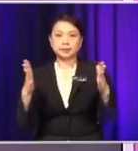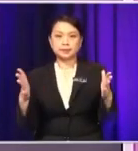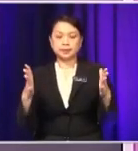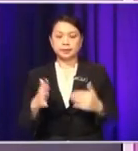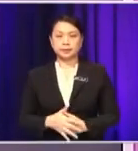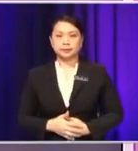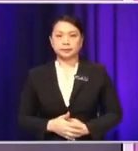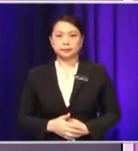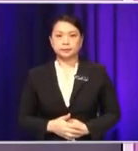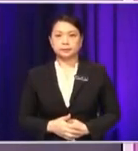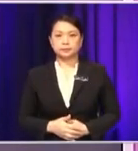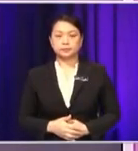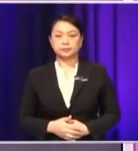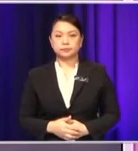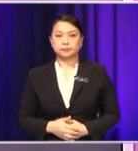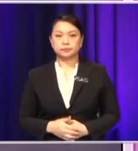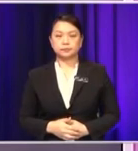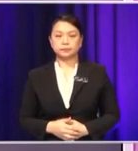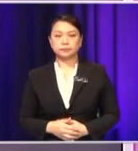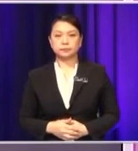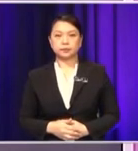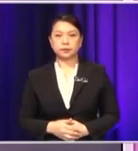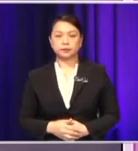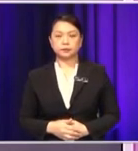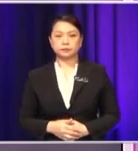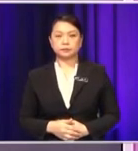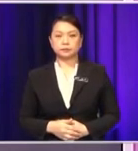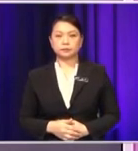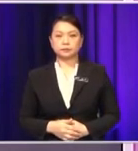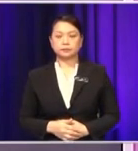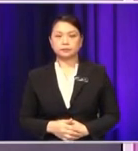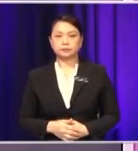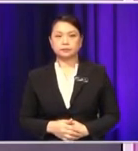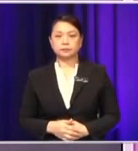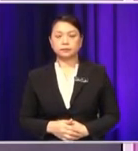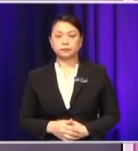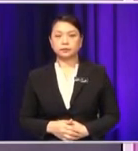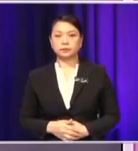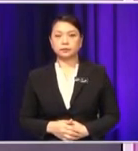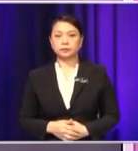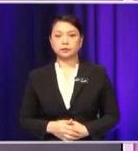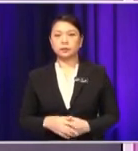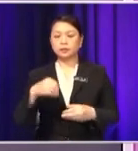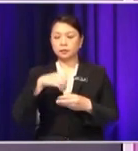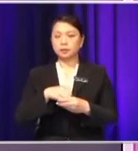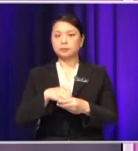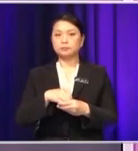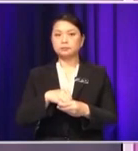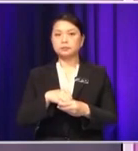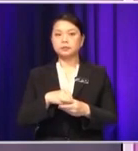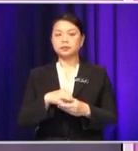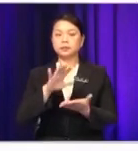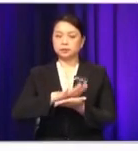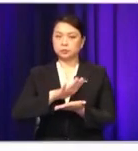ataupun peranan pengetua dan guru besar. Cuma di peringkat di bawah dalam hierarki pengurusan ataupun pentadbiran di sekolah, iaitu